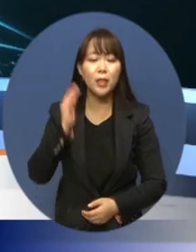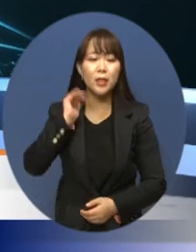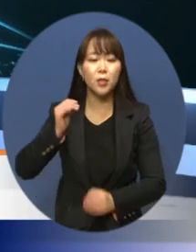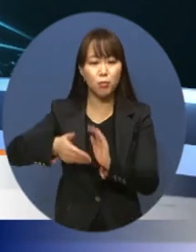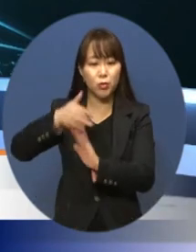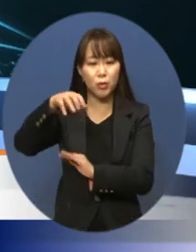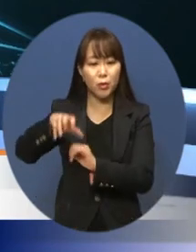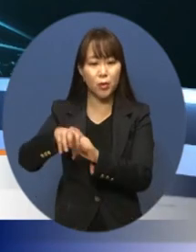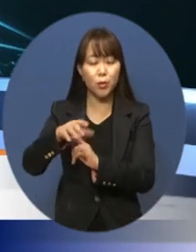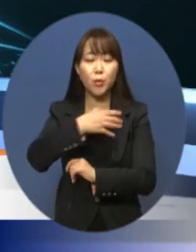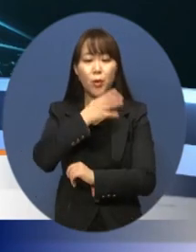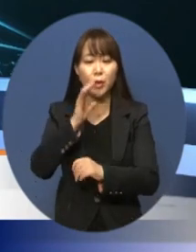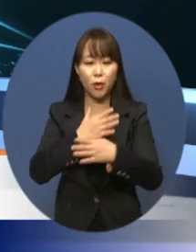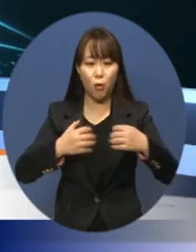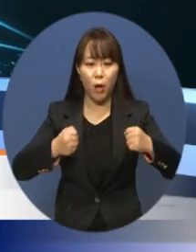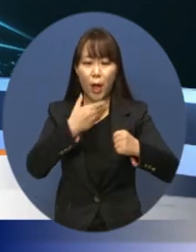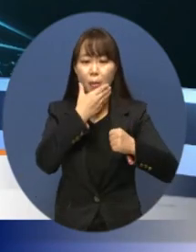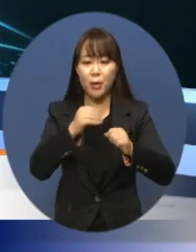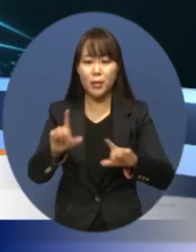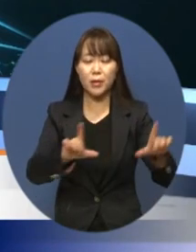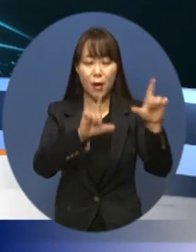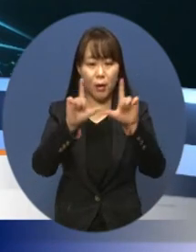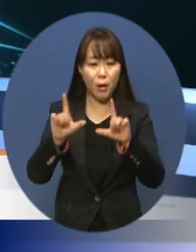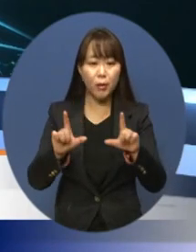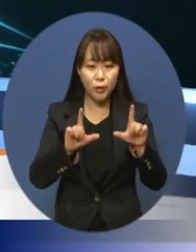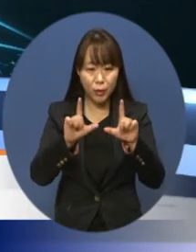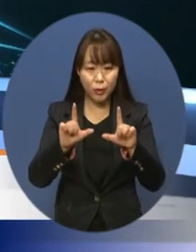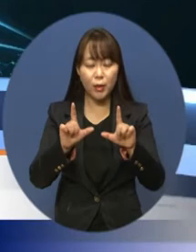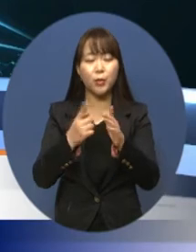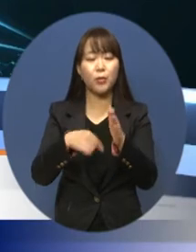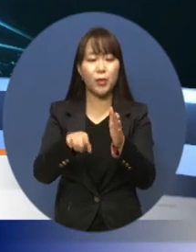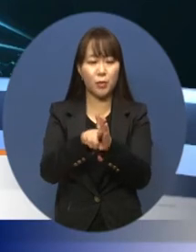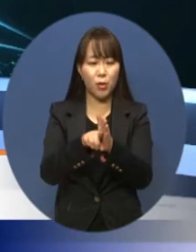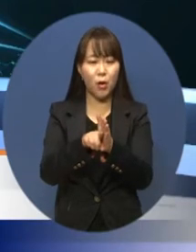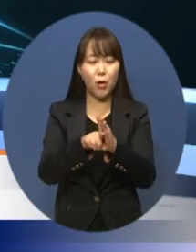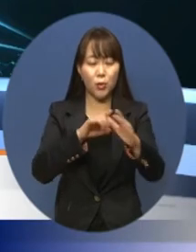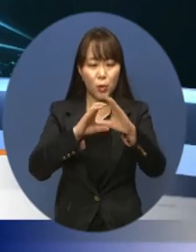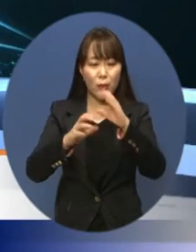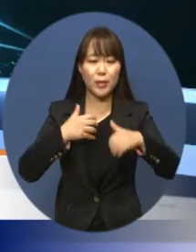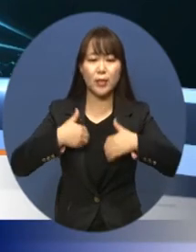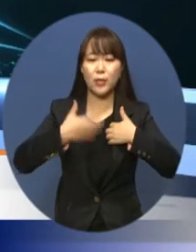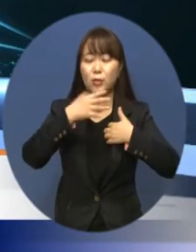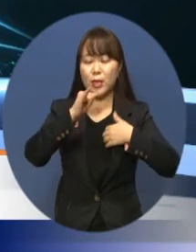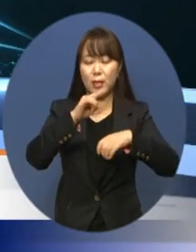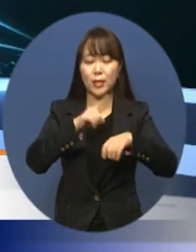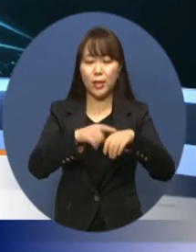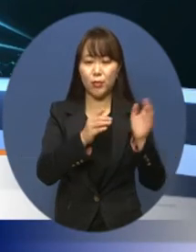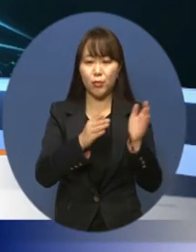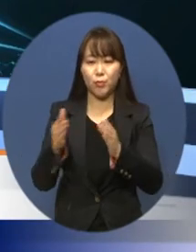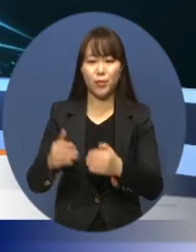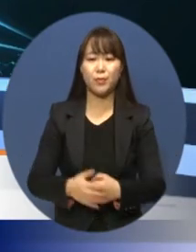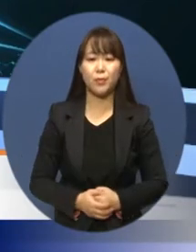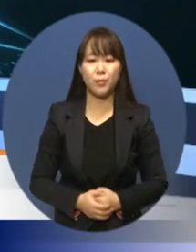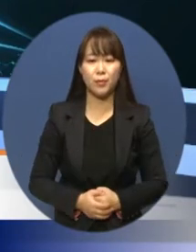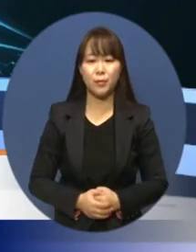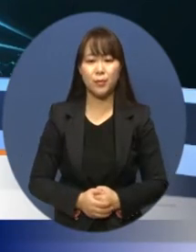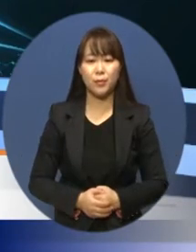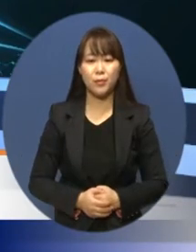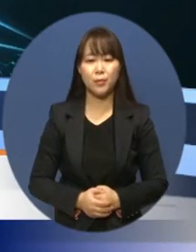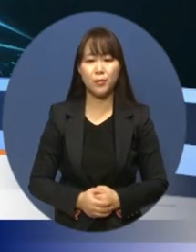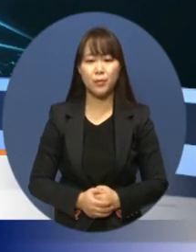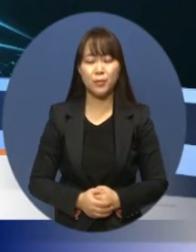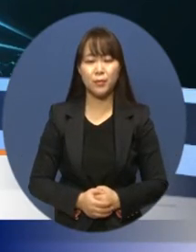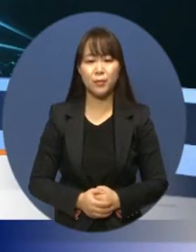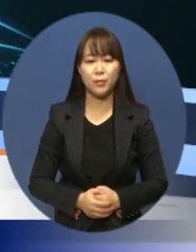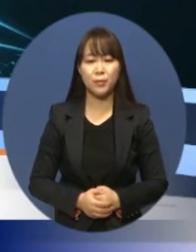의정부시에서 노인들이 건강하고 행복한 삶을 살아갈 수 있도록 소통하고 즐길 수 있는 시간을 마련했습니다. 정우선